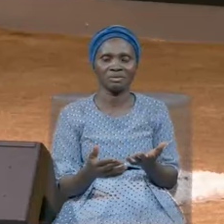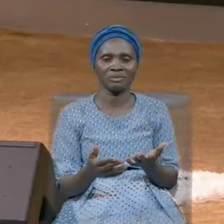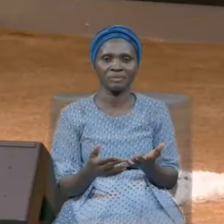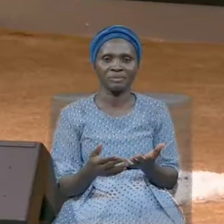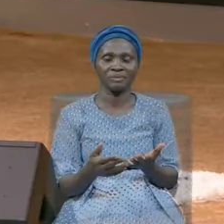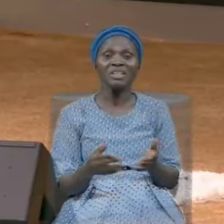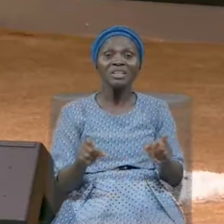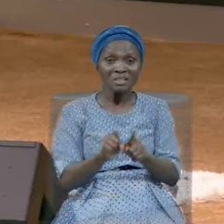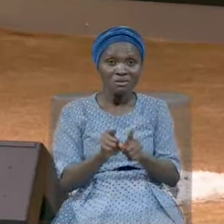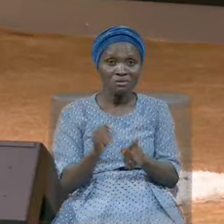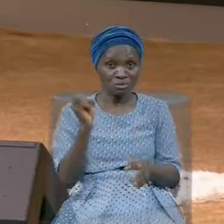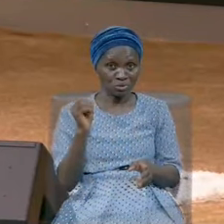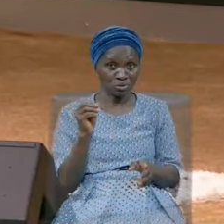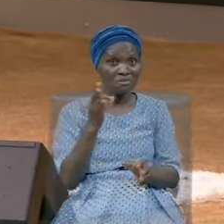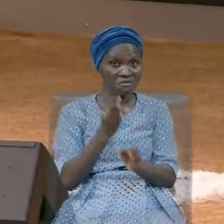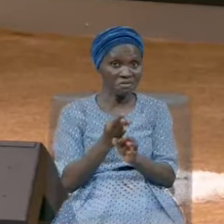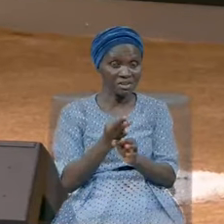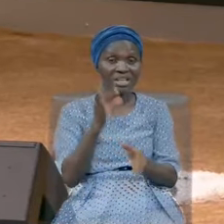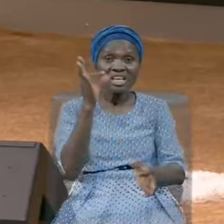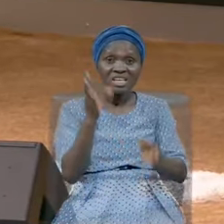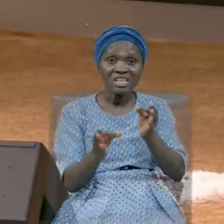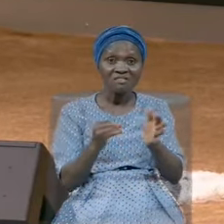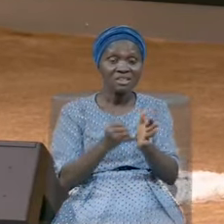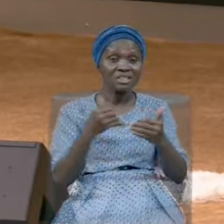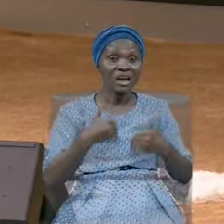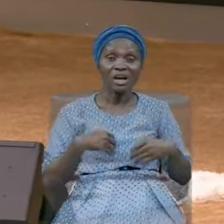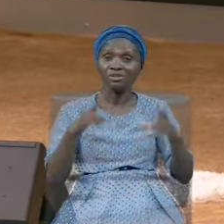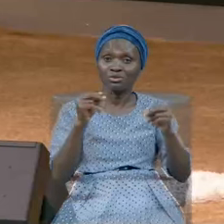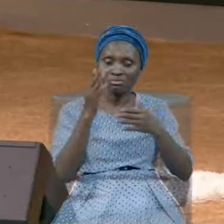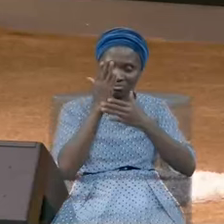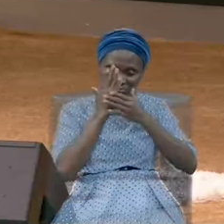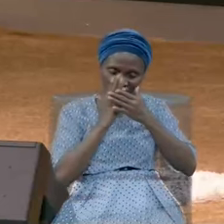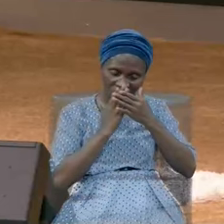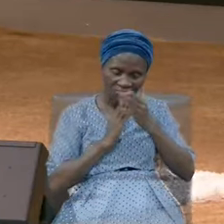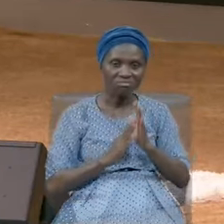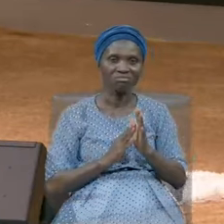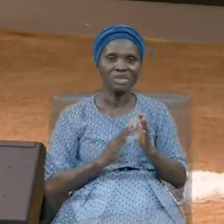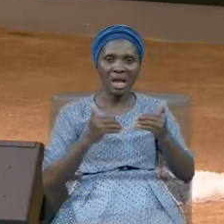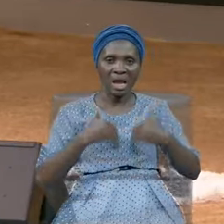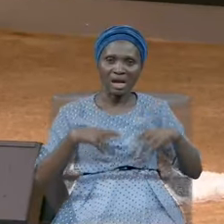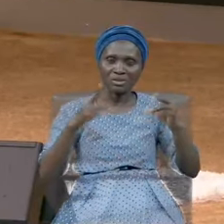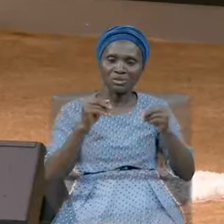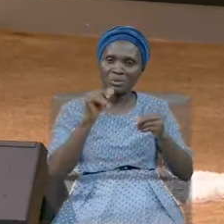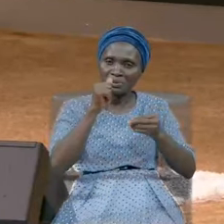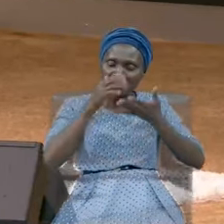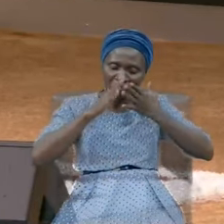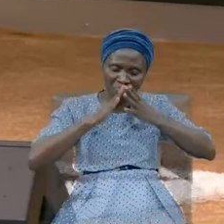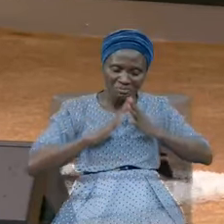en est ainsi de la foi. Si elle n'a pas la douceur, la bénignité,